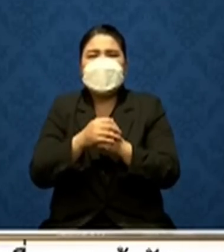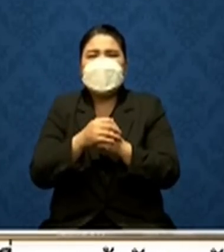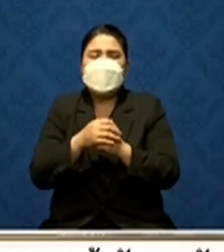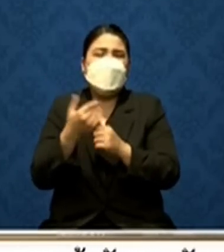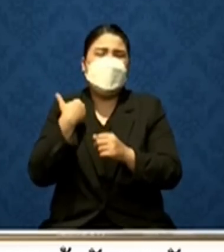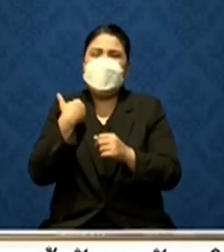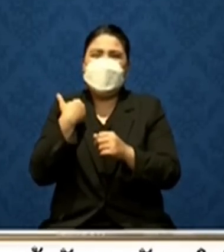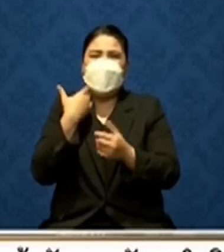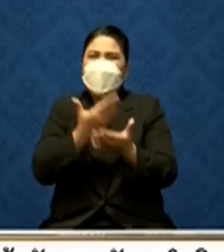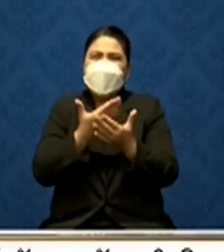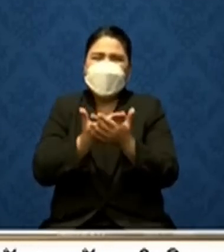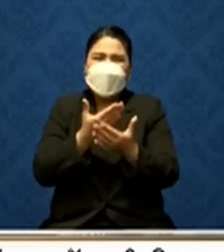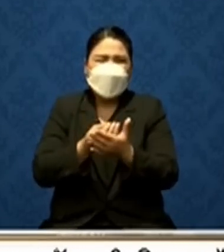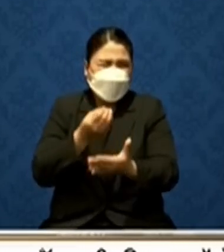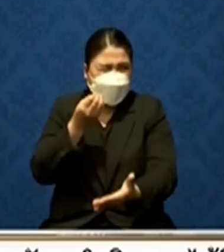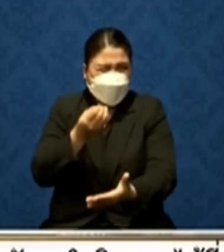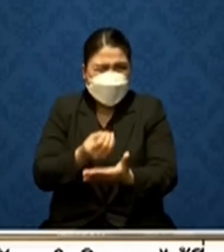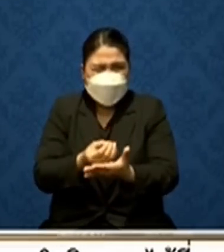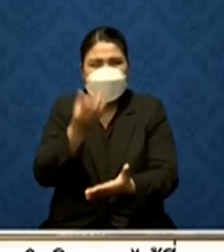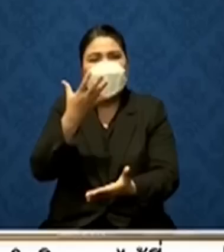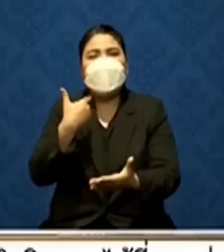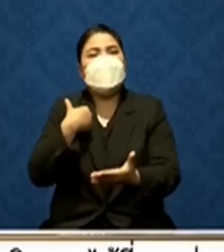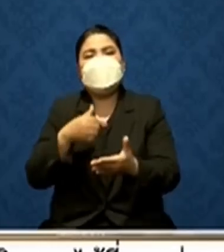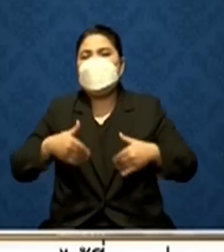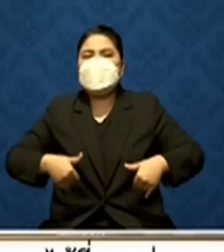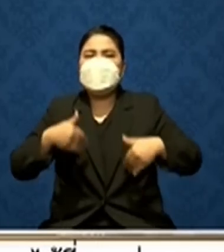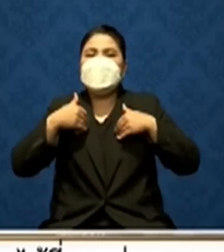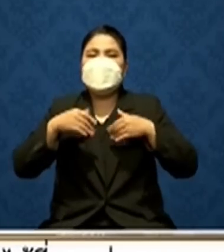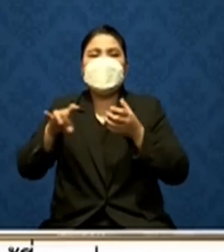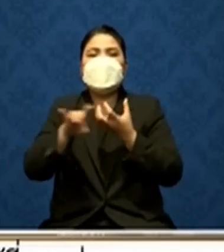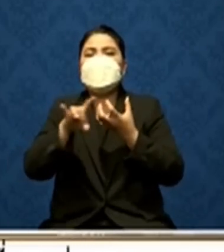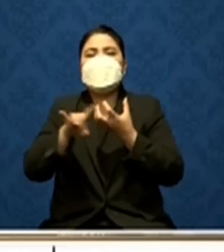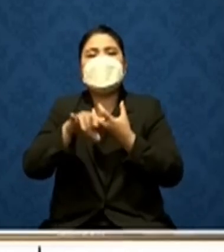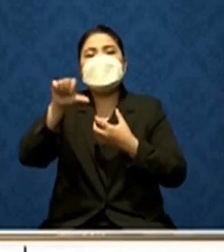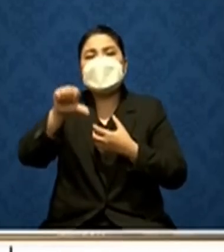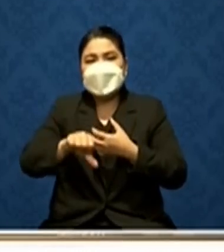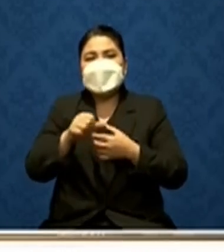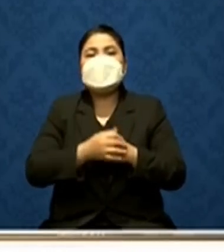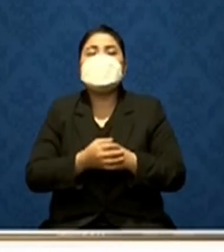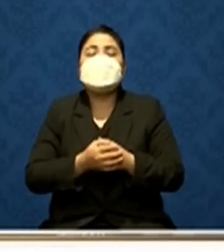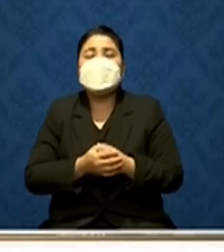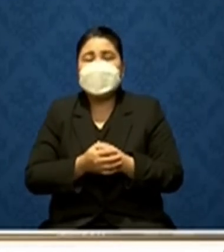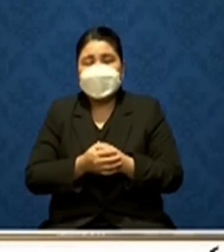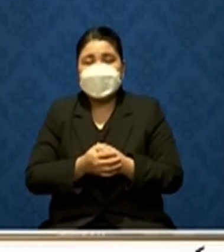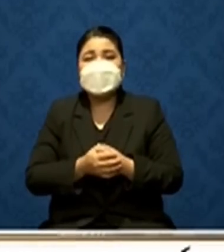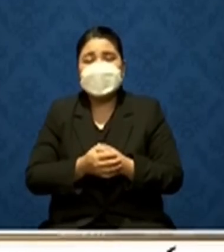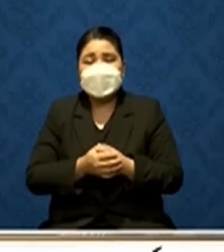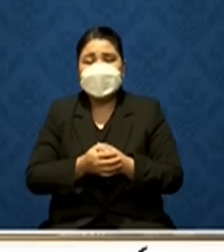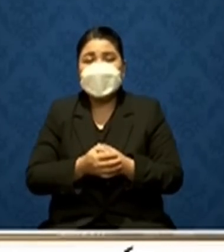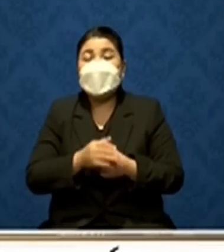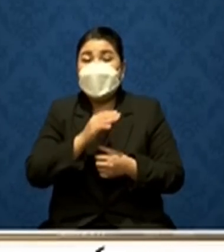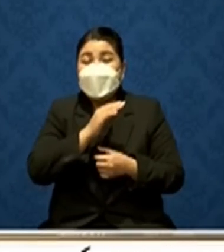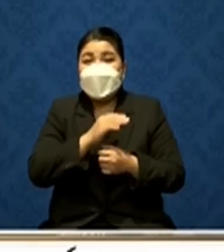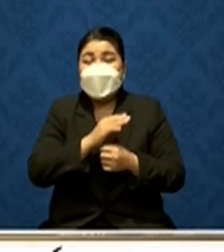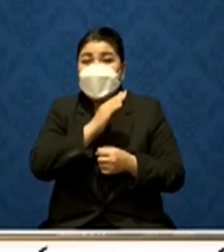ค่าครองชีพสูงคุณภาพชีวิตต่ำมีธรรมาจารย์ที่ลบกับหากปล่อย